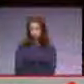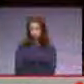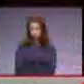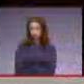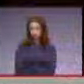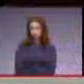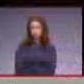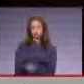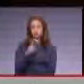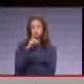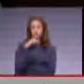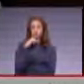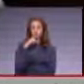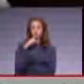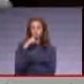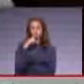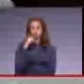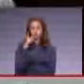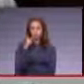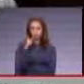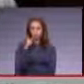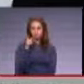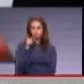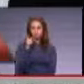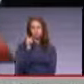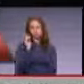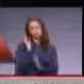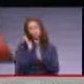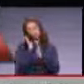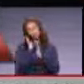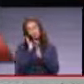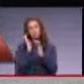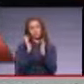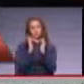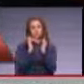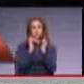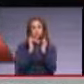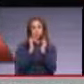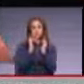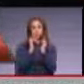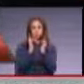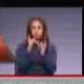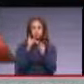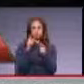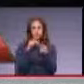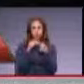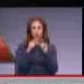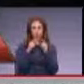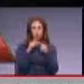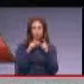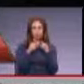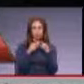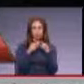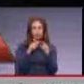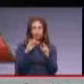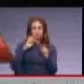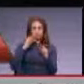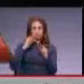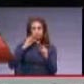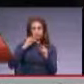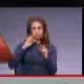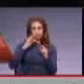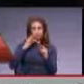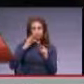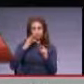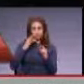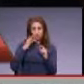احدى حجار بناتي سليم. انا جوزت كجمعيه 13. عندي 12